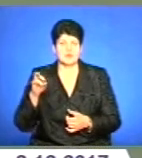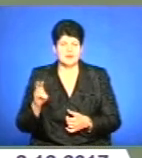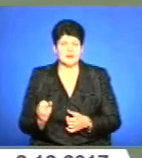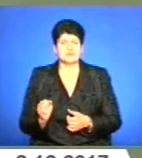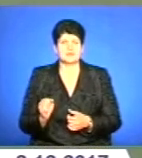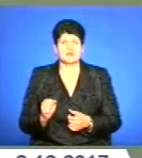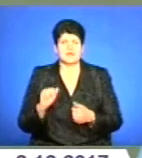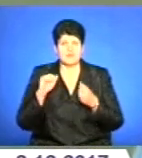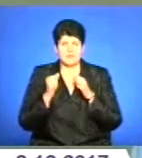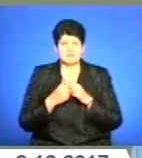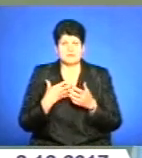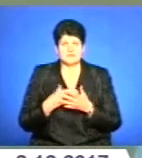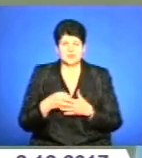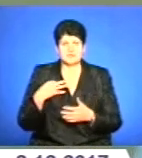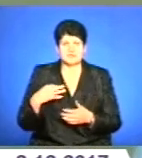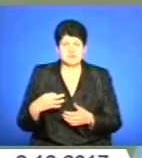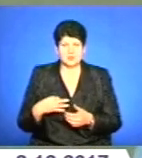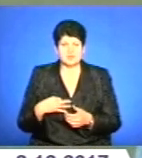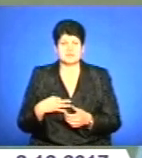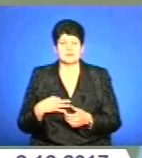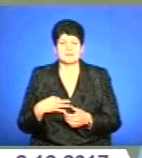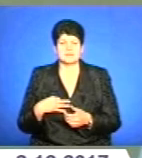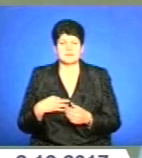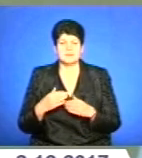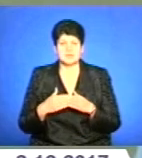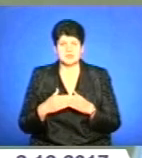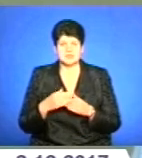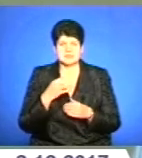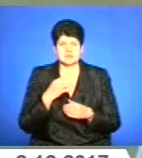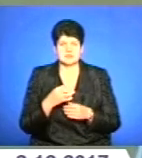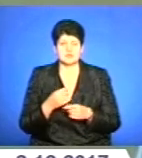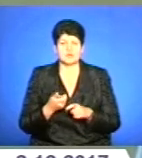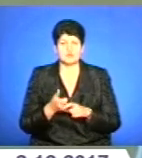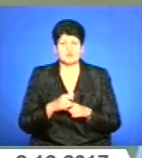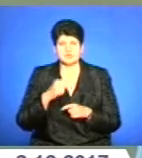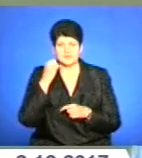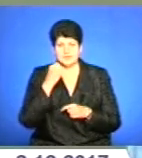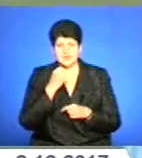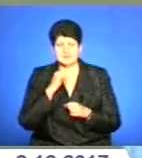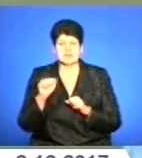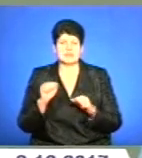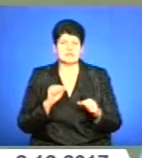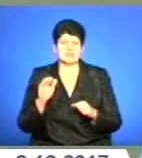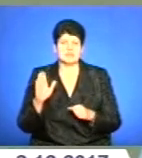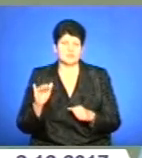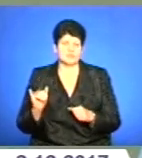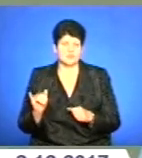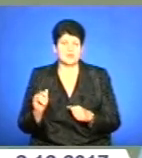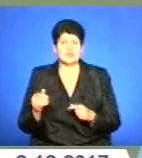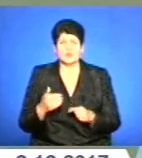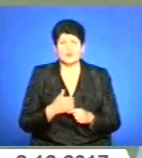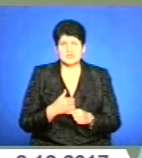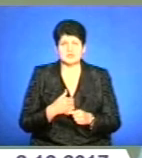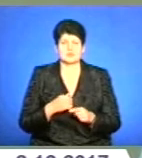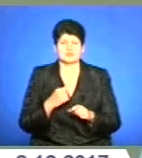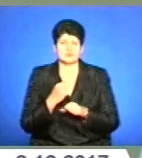пам'ять синочка свого, бо можна навіть і так ближче. Дуже я вдячна керівництву і хотілося, щоб